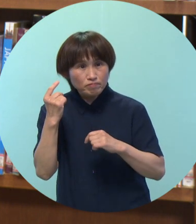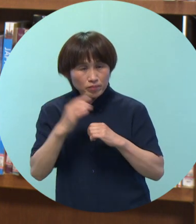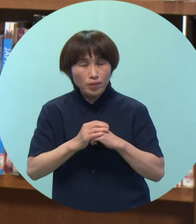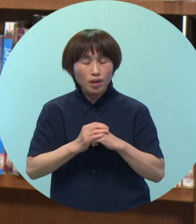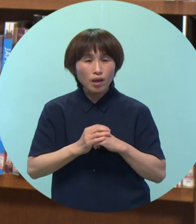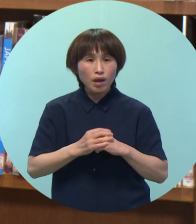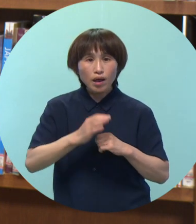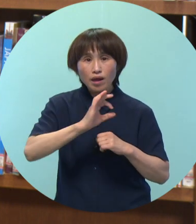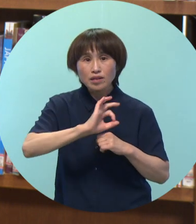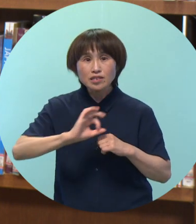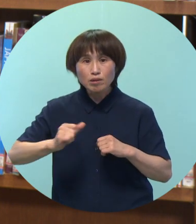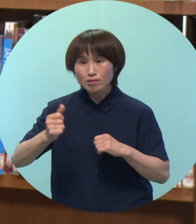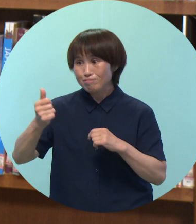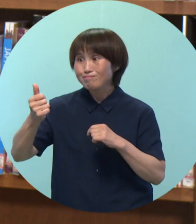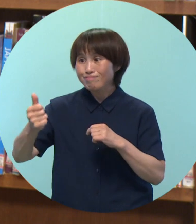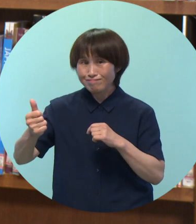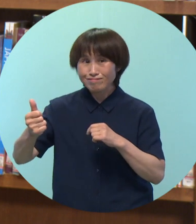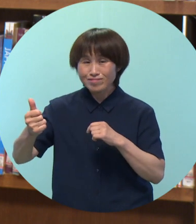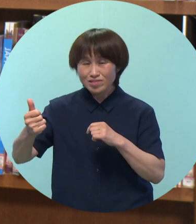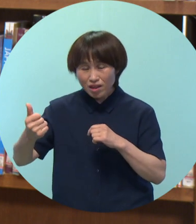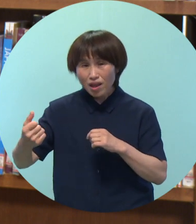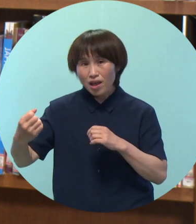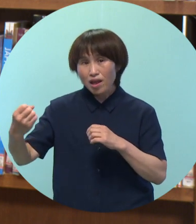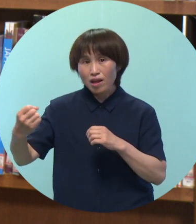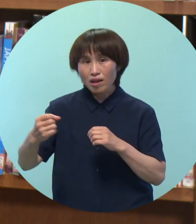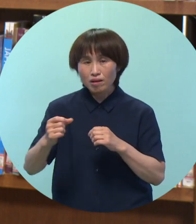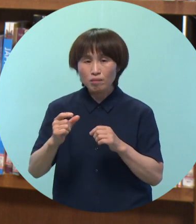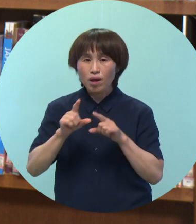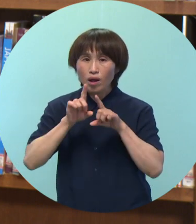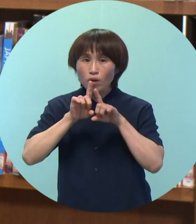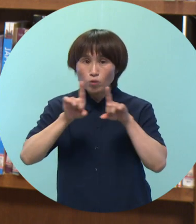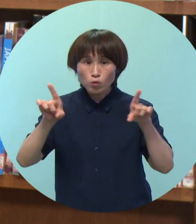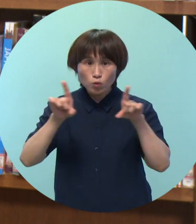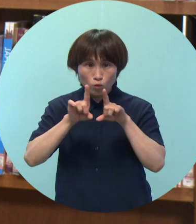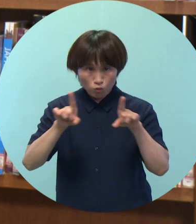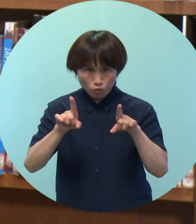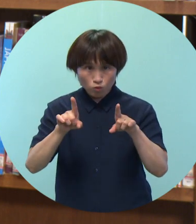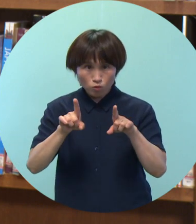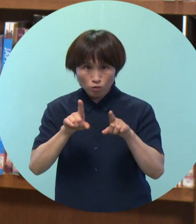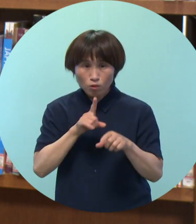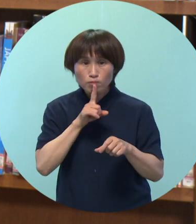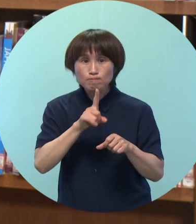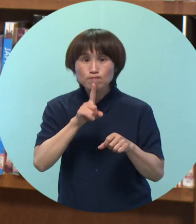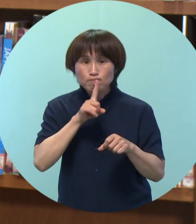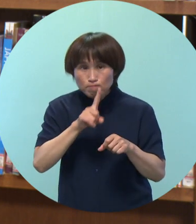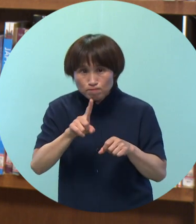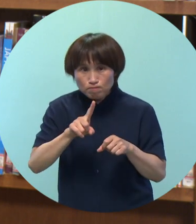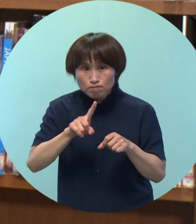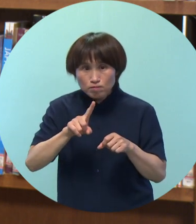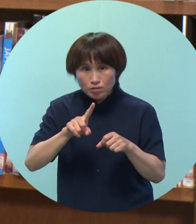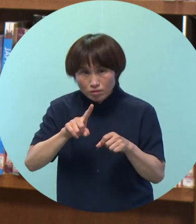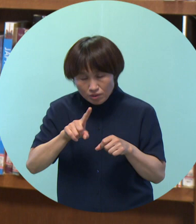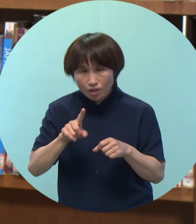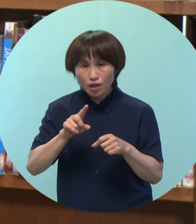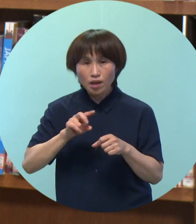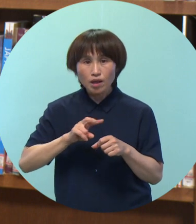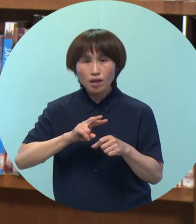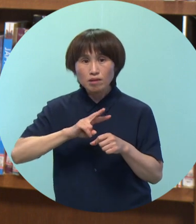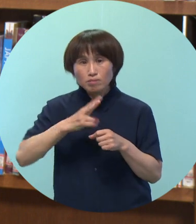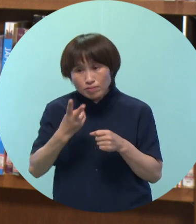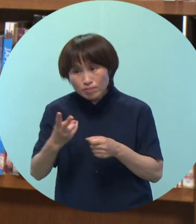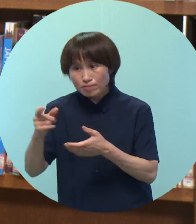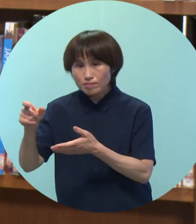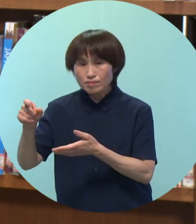その隣に座っているの、もう一人の日本人の方にちょっと標準語に通訳してもらって